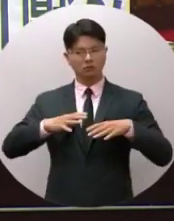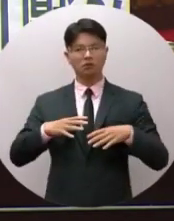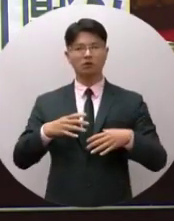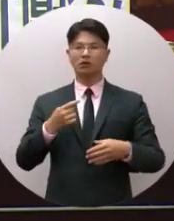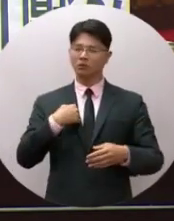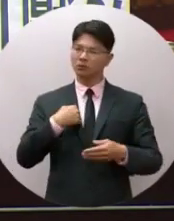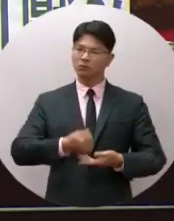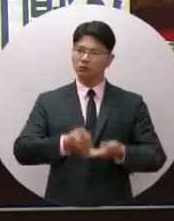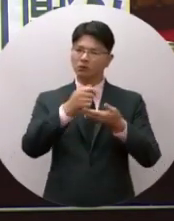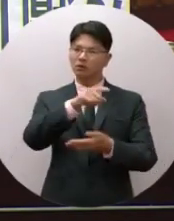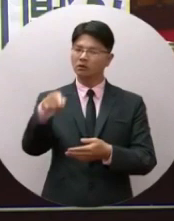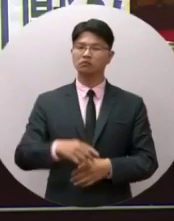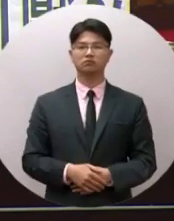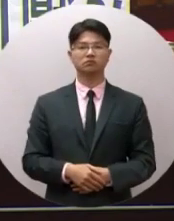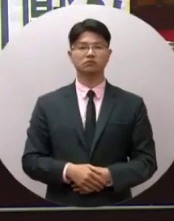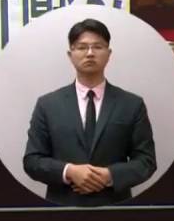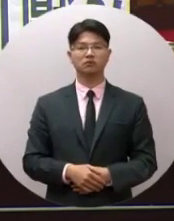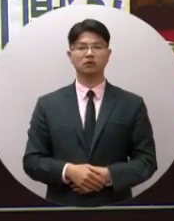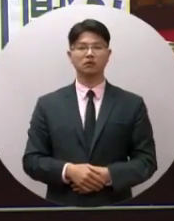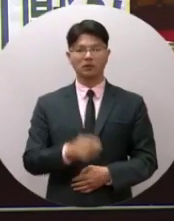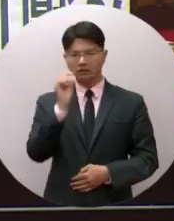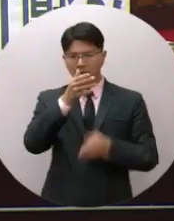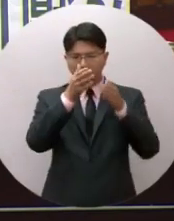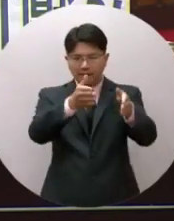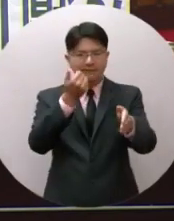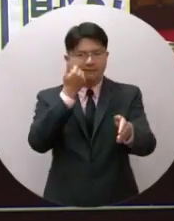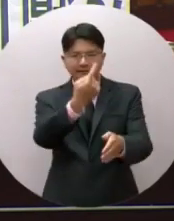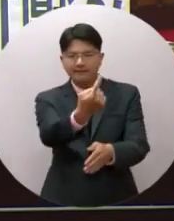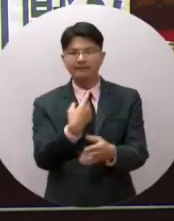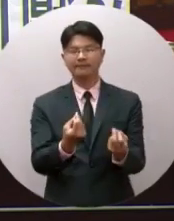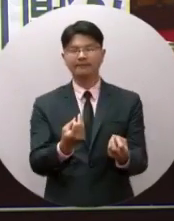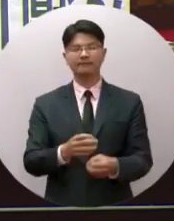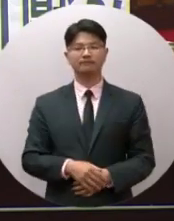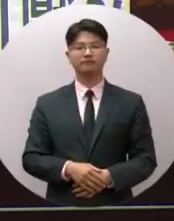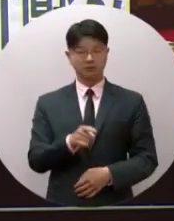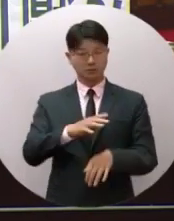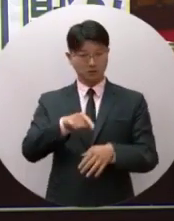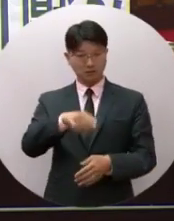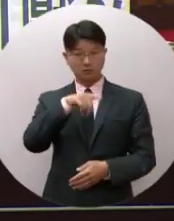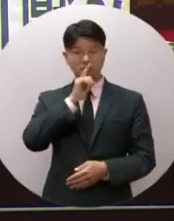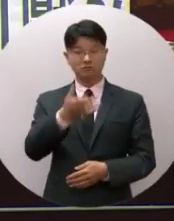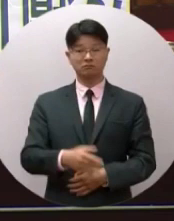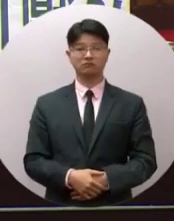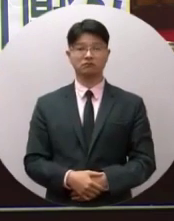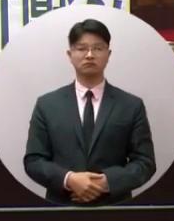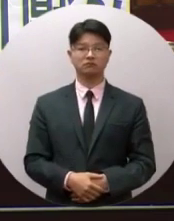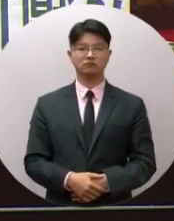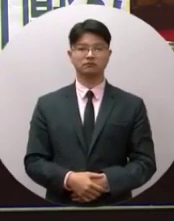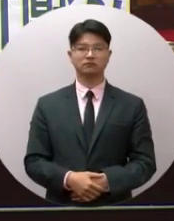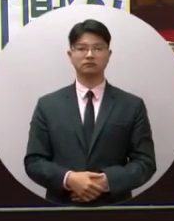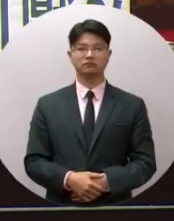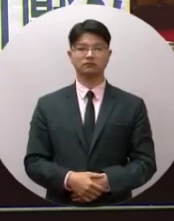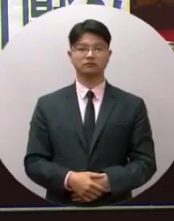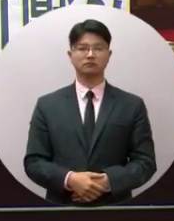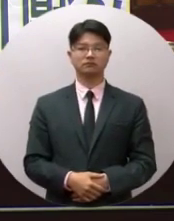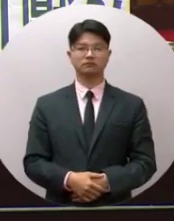你干嘛去讲？哎，哪一个单位没有来啊？你还在讲吗？请问你。 啊，委员，咱讲话吼，听